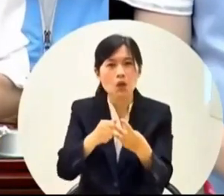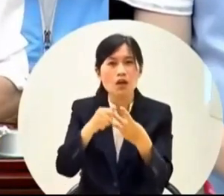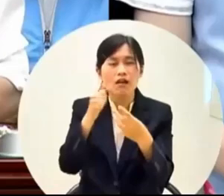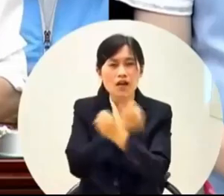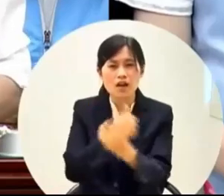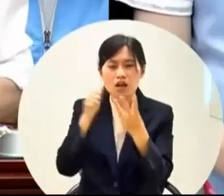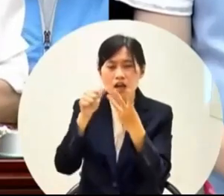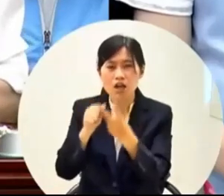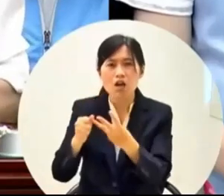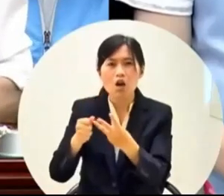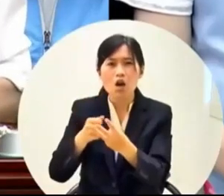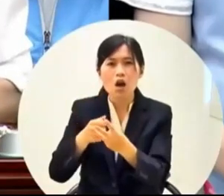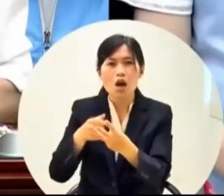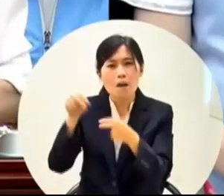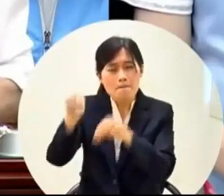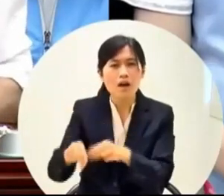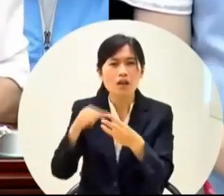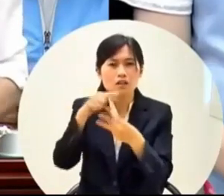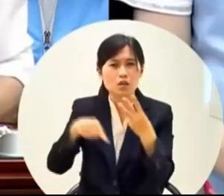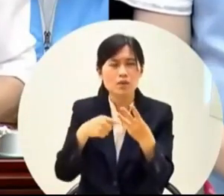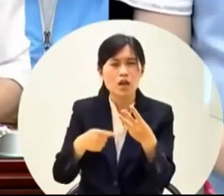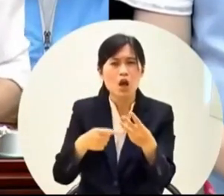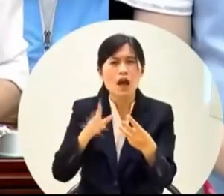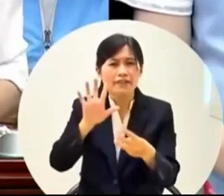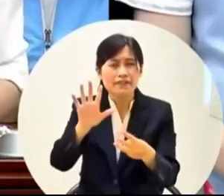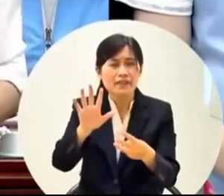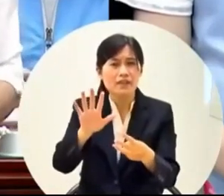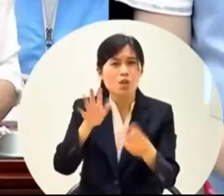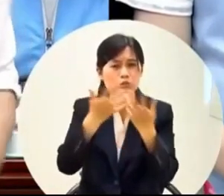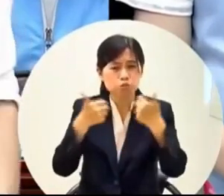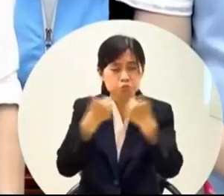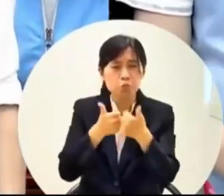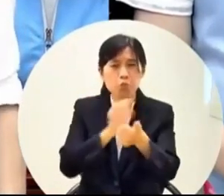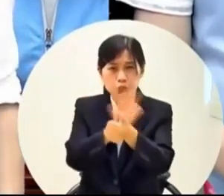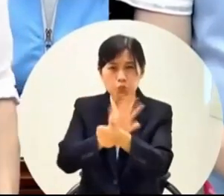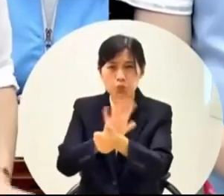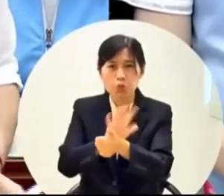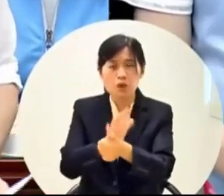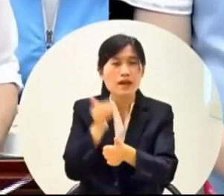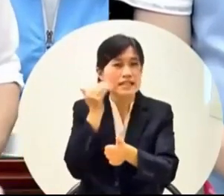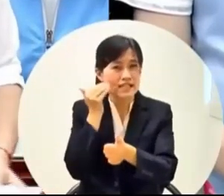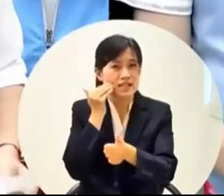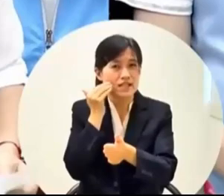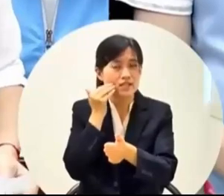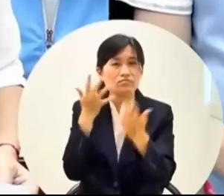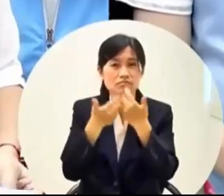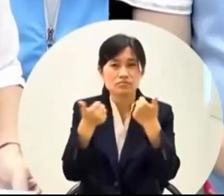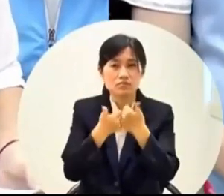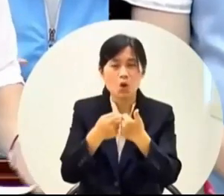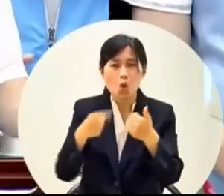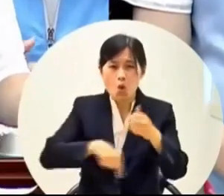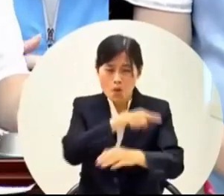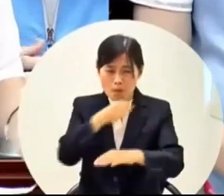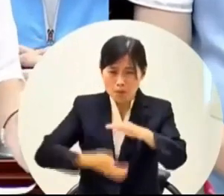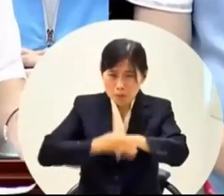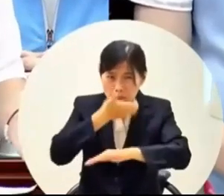会，应该好好来打拼。所以我们都珍惜这个机会为高雄，那一定会全心全力。那